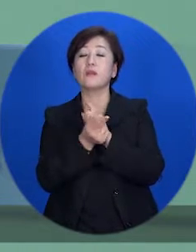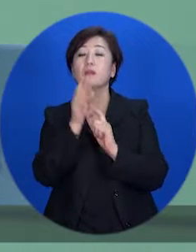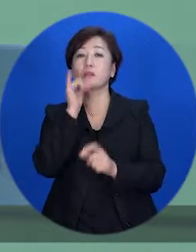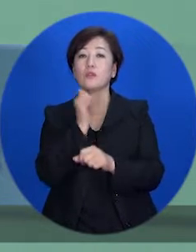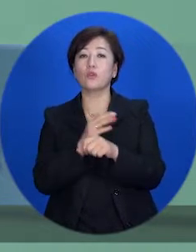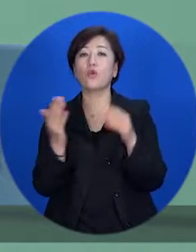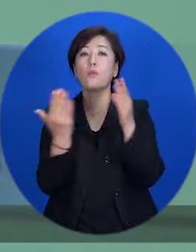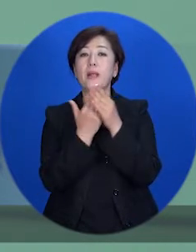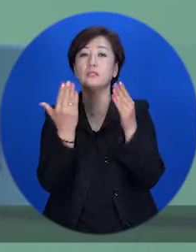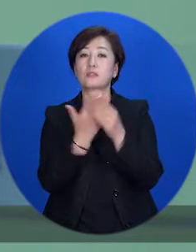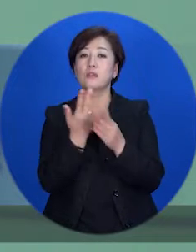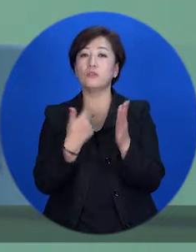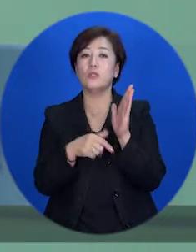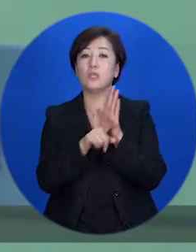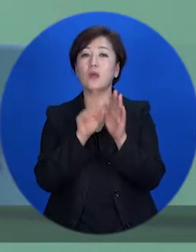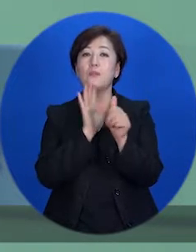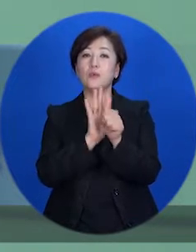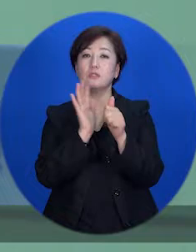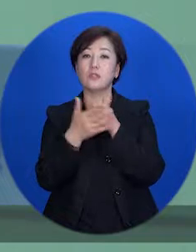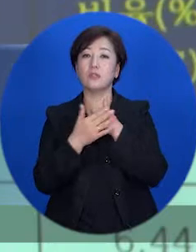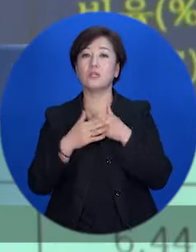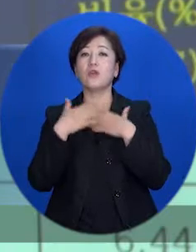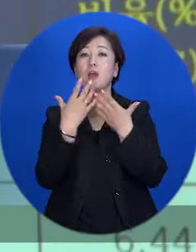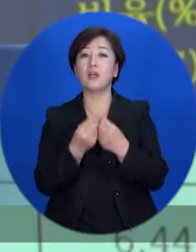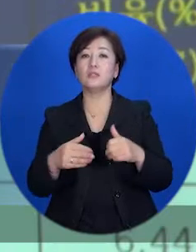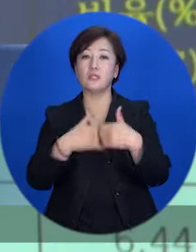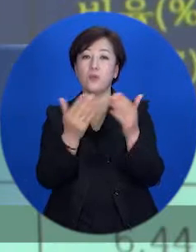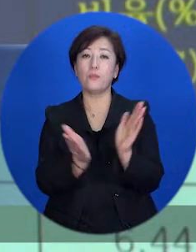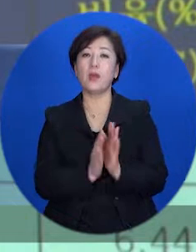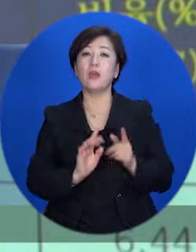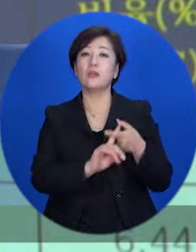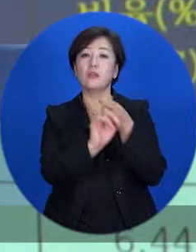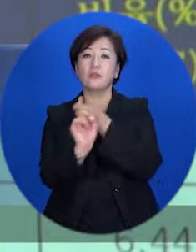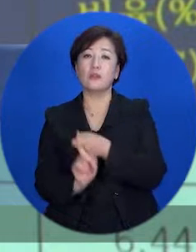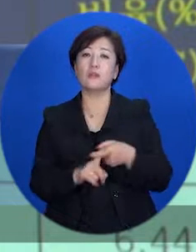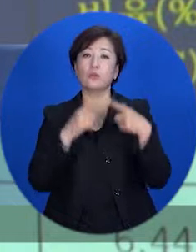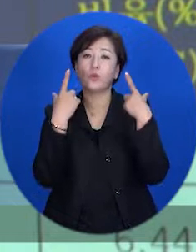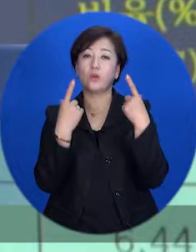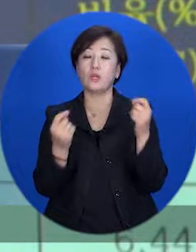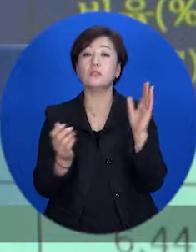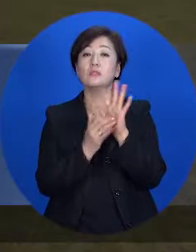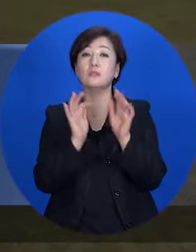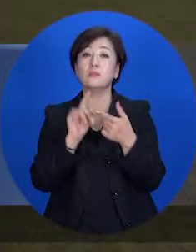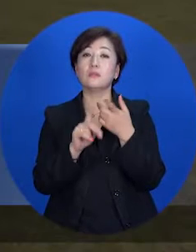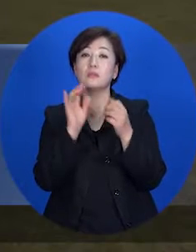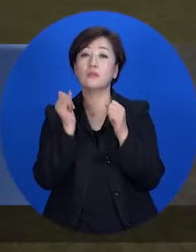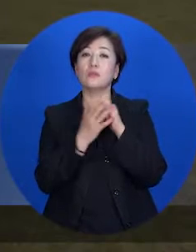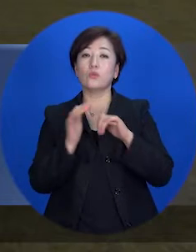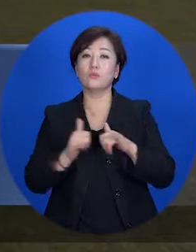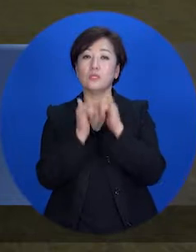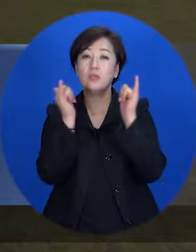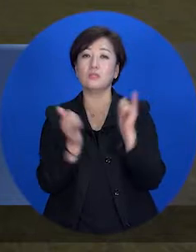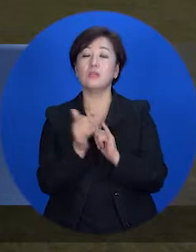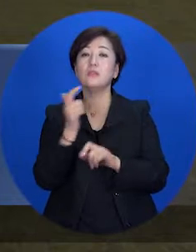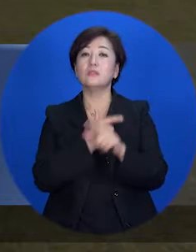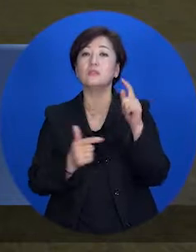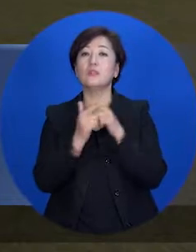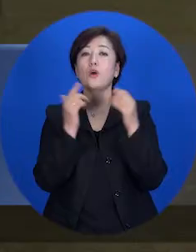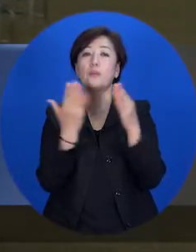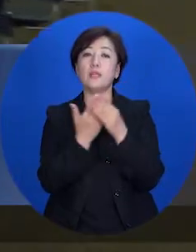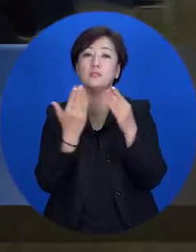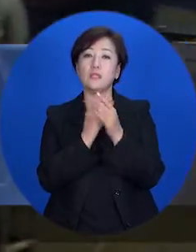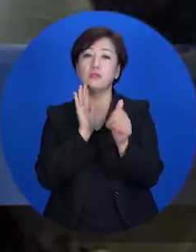경제기업의 발전과 성장을 응원하는 든든한 안전망과 같다며 앞으로도 사회적 경제기업의 지속 가능한